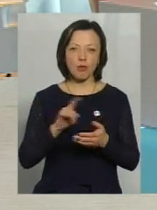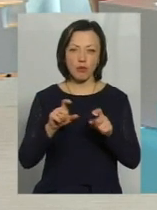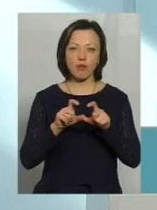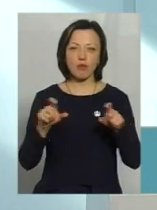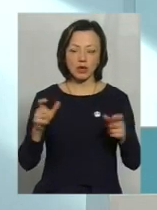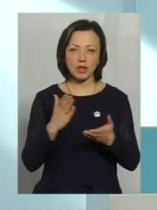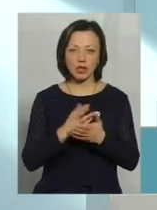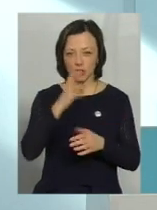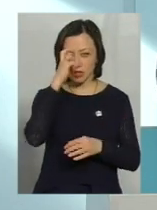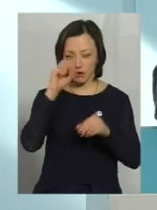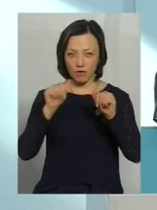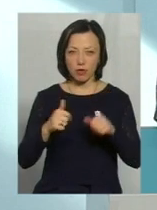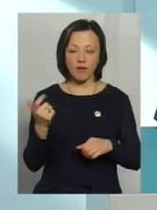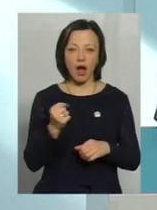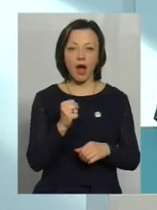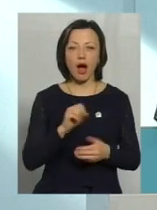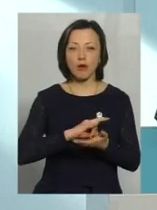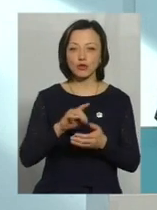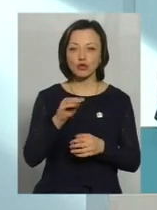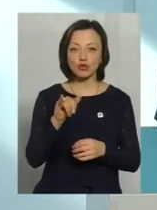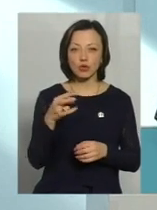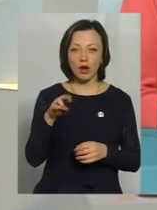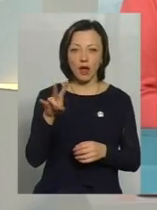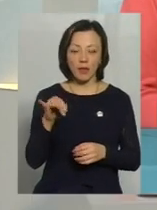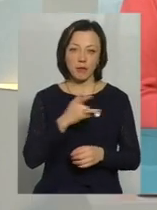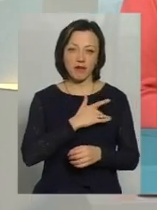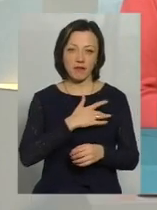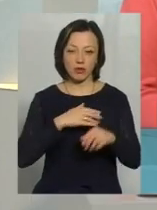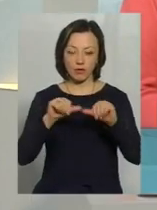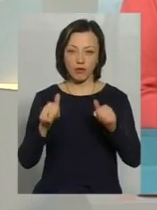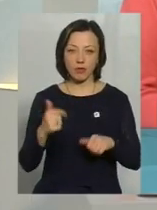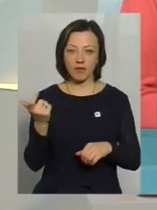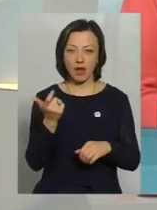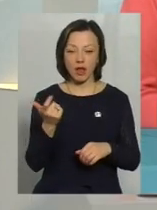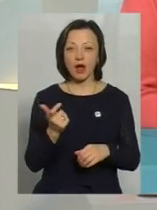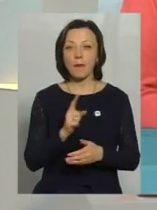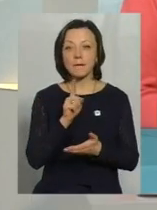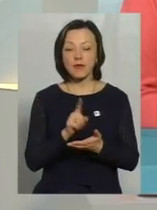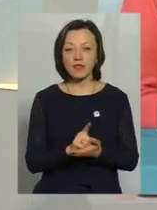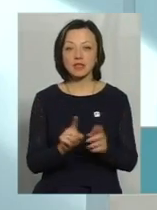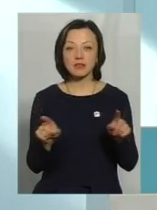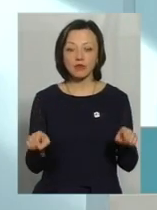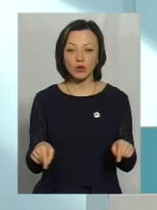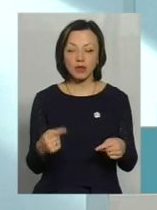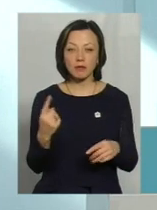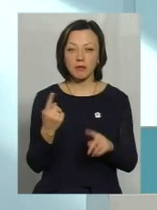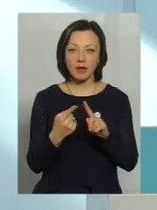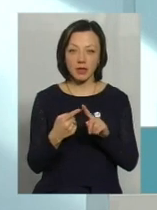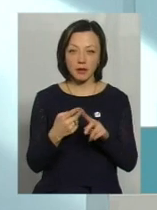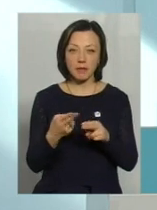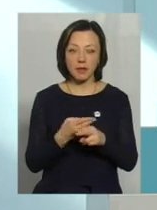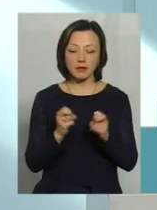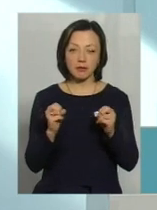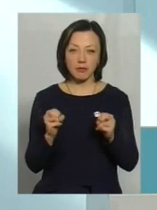є державною формою власності, аеропорт Жуляни є приватною формою власності. Аеропорт повинен створити, перше, це